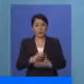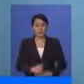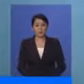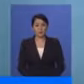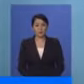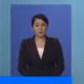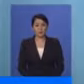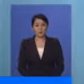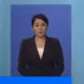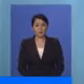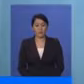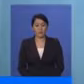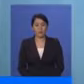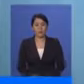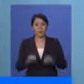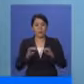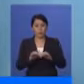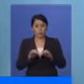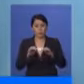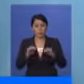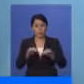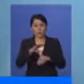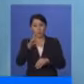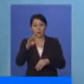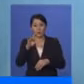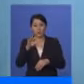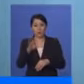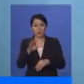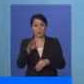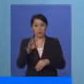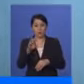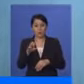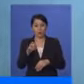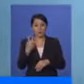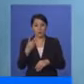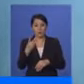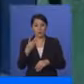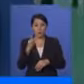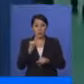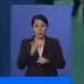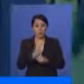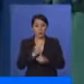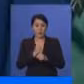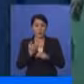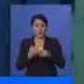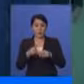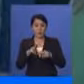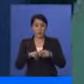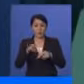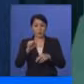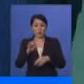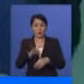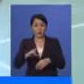бағыттарды оқушы тек қана бір қолымен, сонымен қатар екі қол сырғытпен де жасай алады. Сондай-ақ биыл Қызылжар